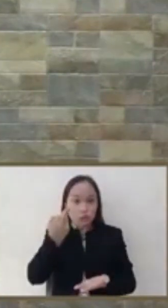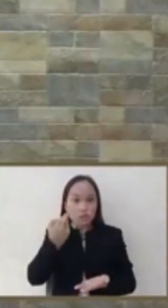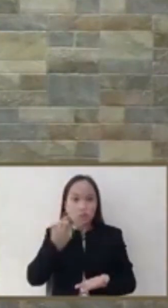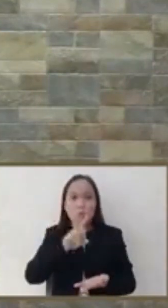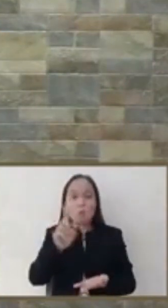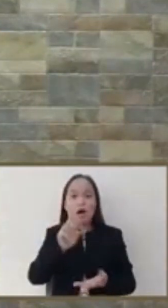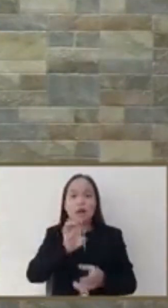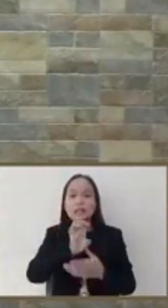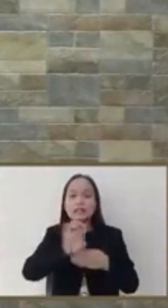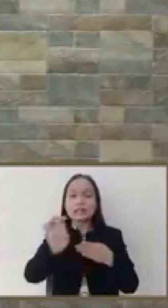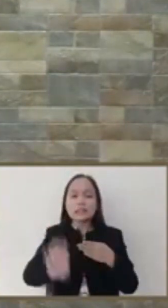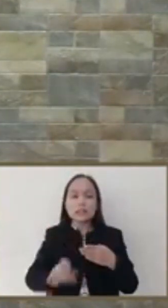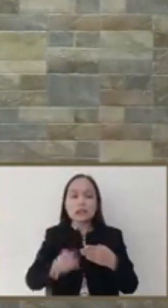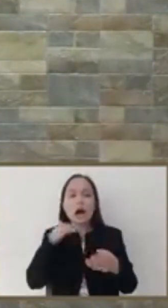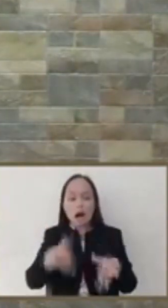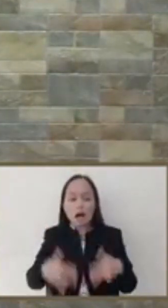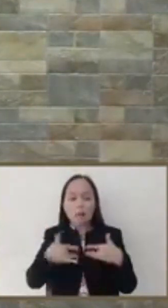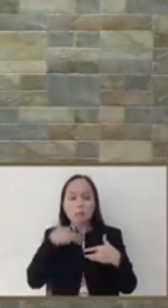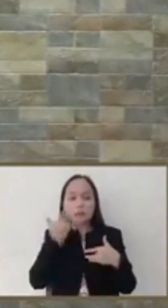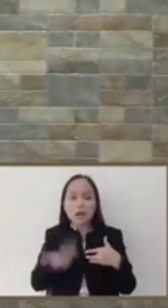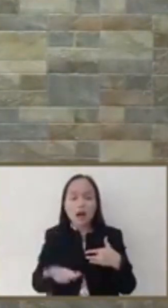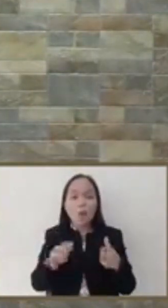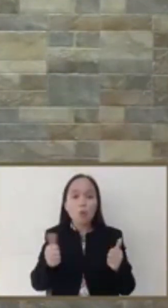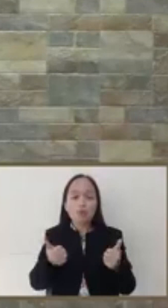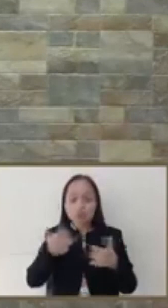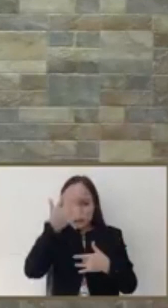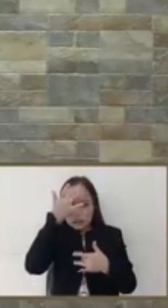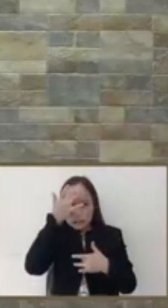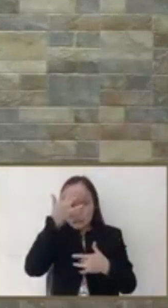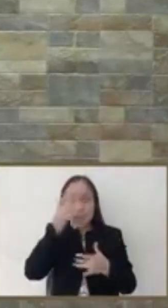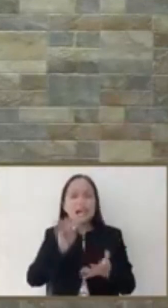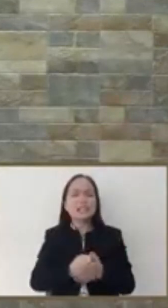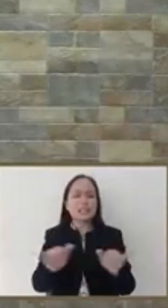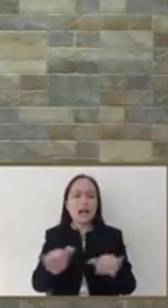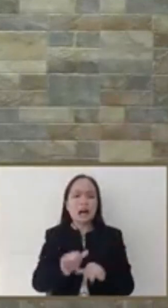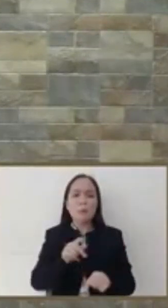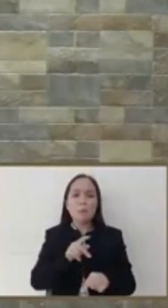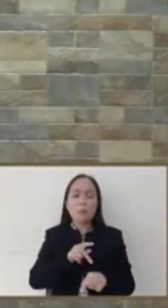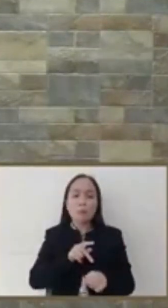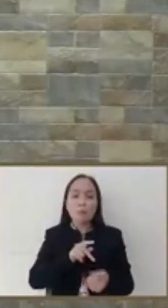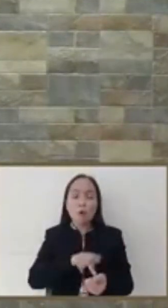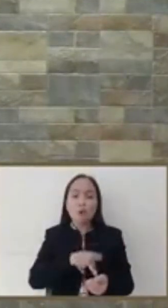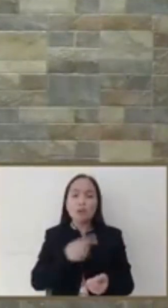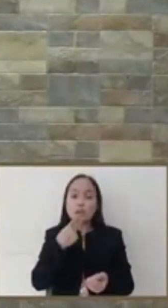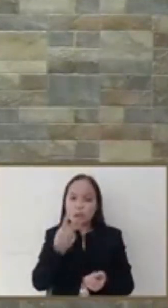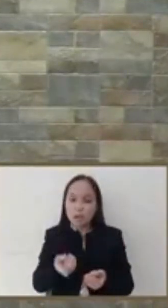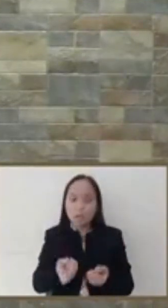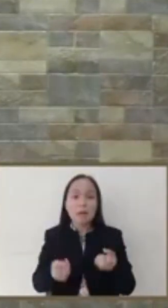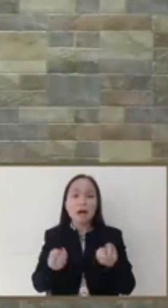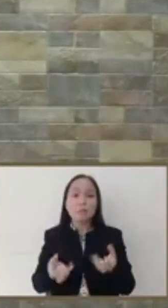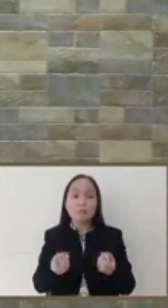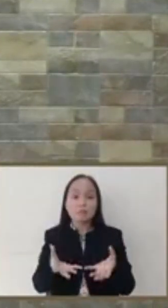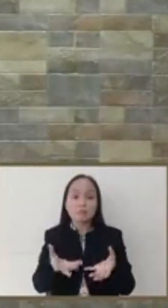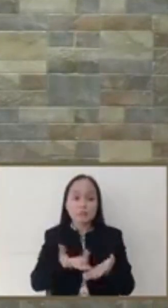nila ay ang sakit. You see? Kaya, ganun din sinasabi ni Paul na maraming mga yumayaman na merong